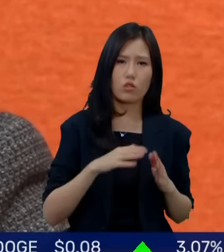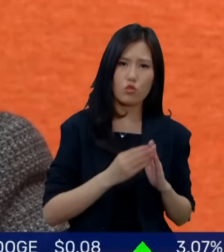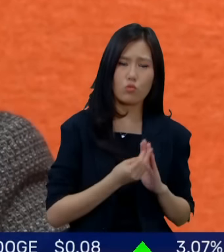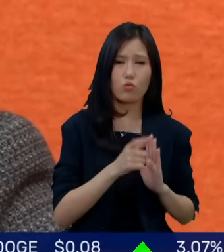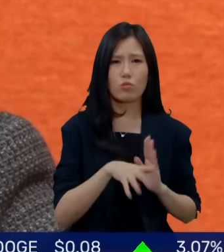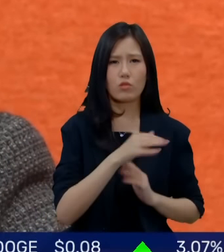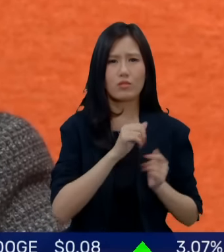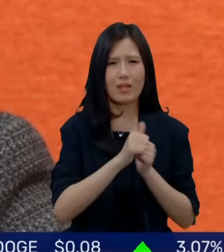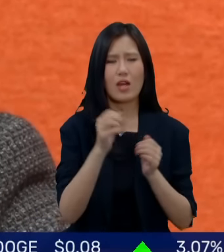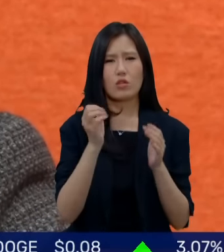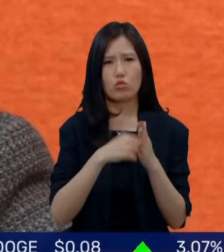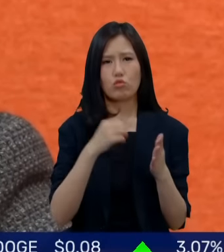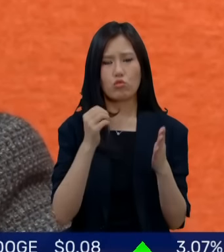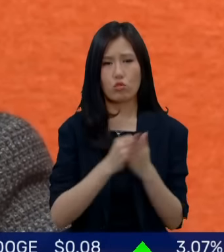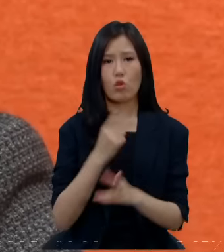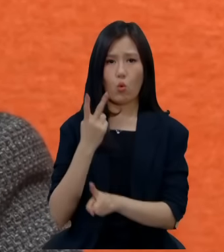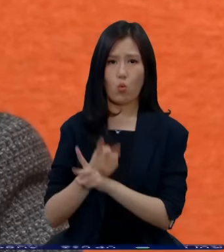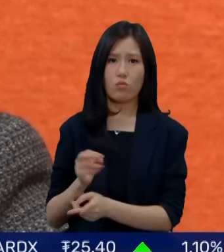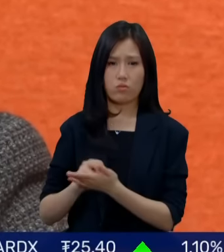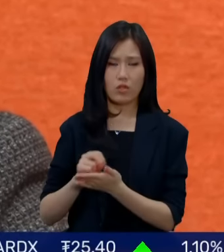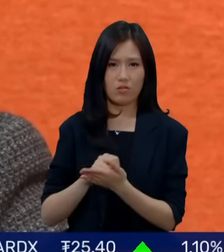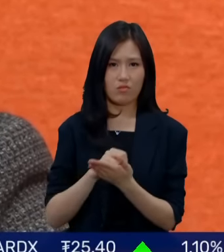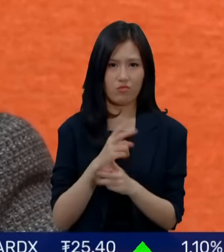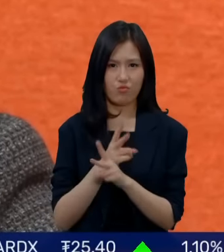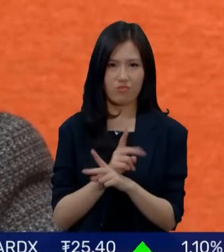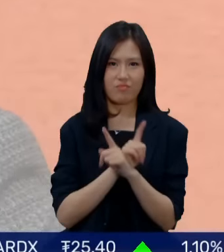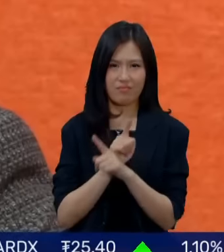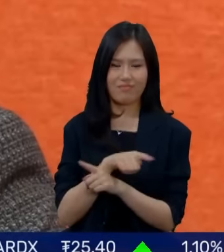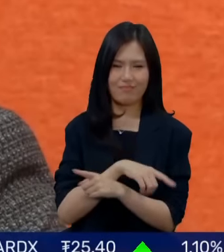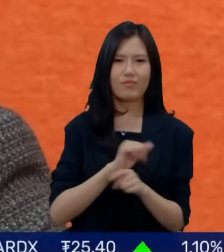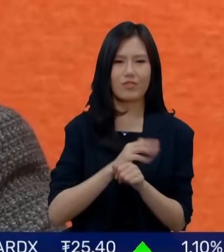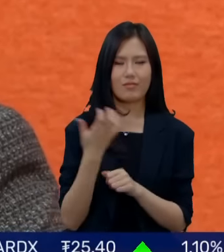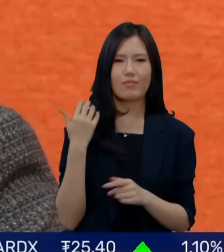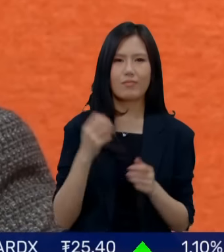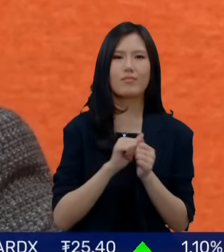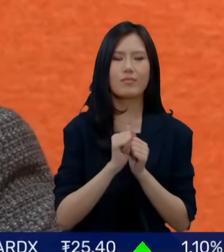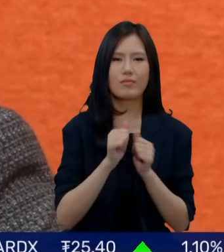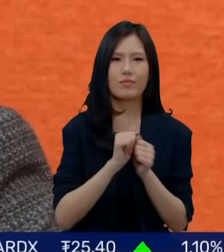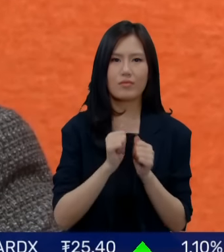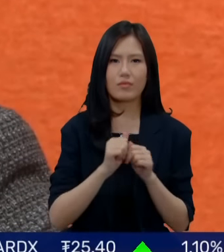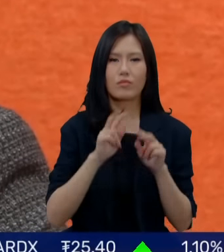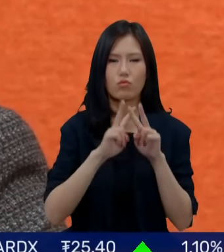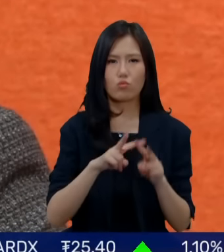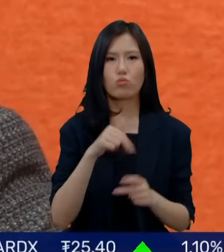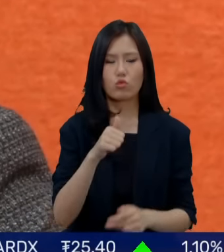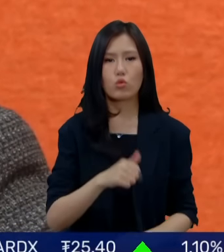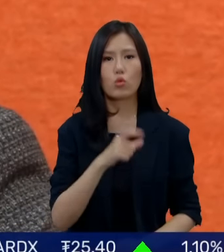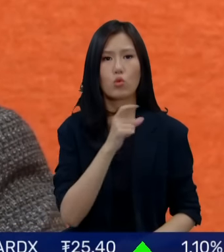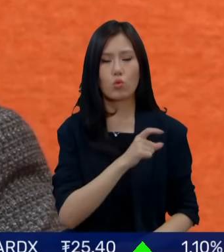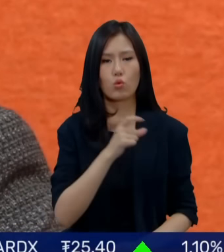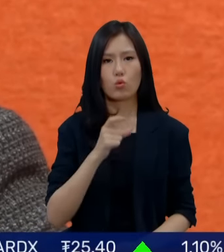төлөх нь бол одоо зайлшгүй үүрэгтэй болчиход байна шүү дээ. А гэхдээ иргэд маань бол гол одоо